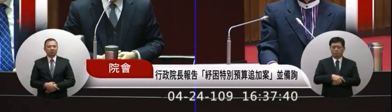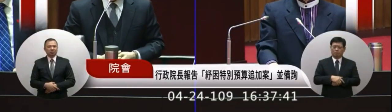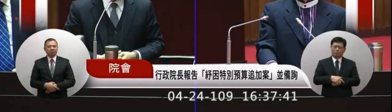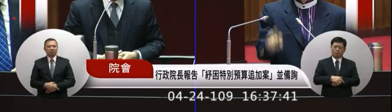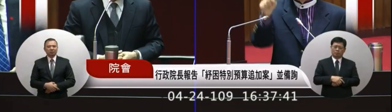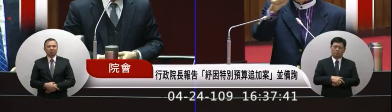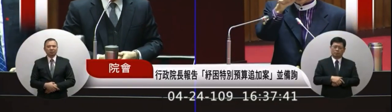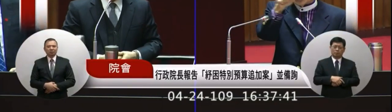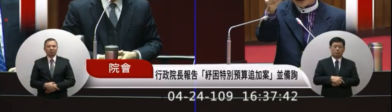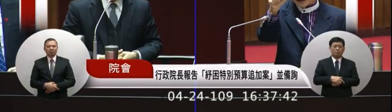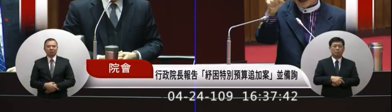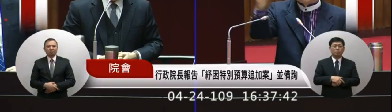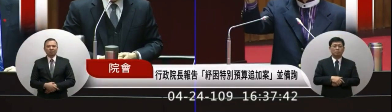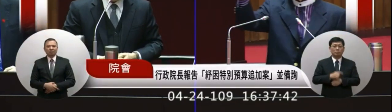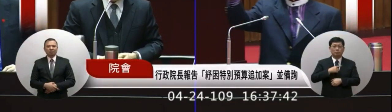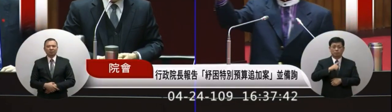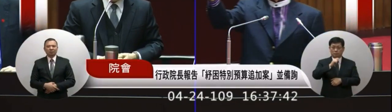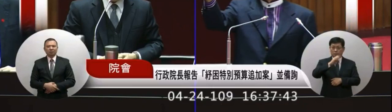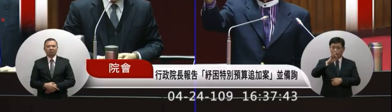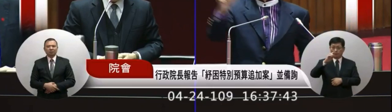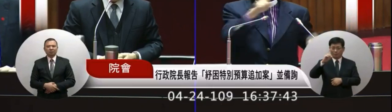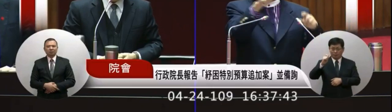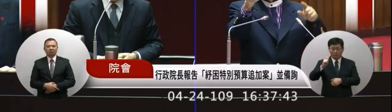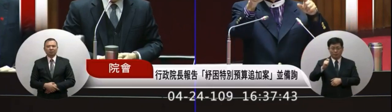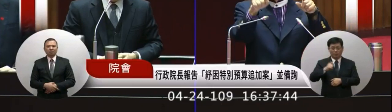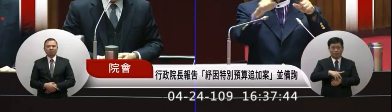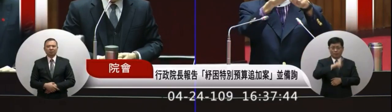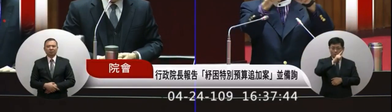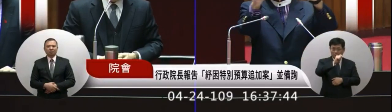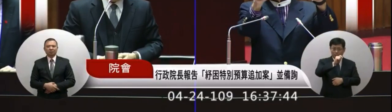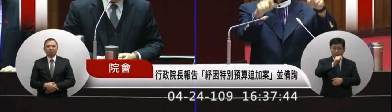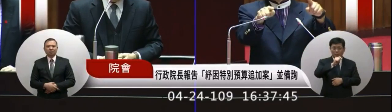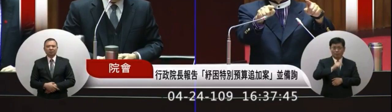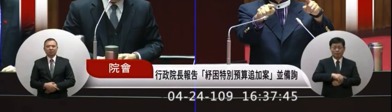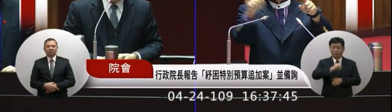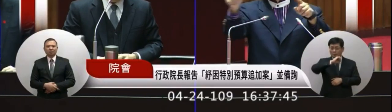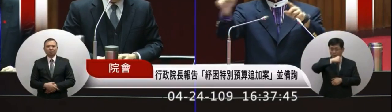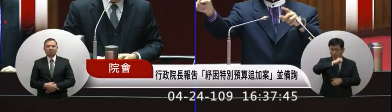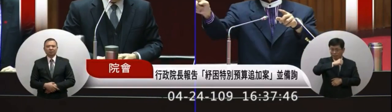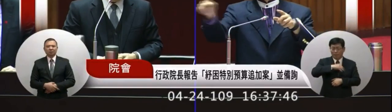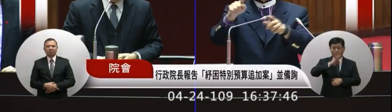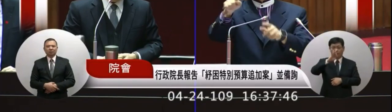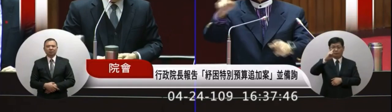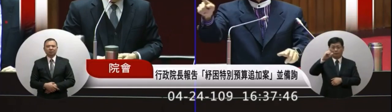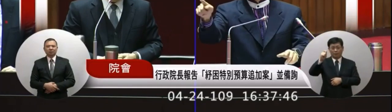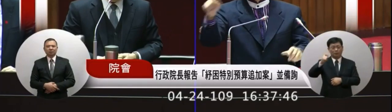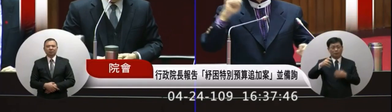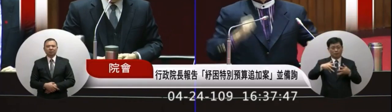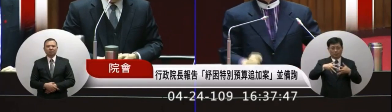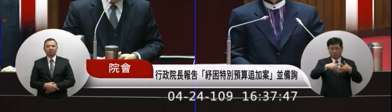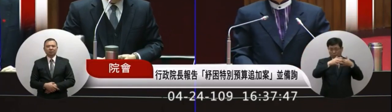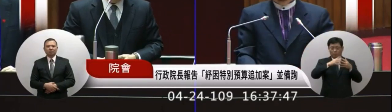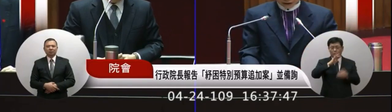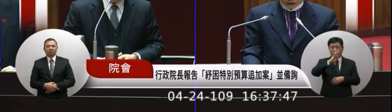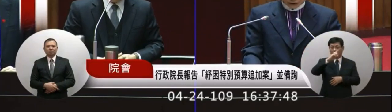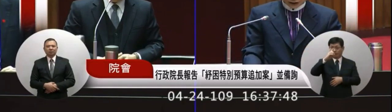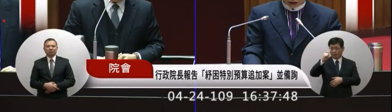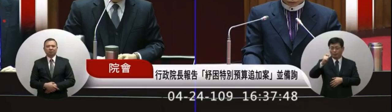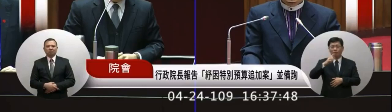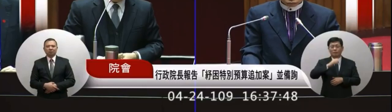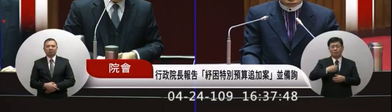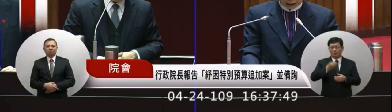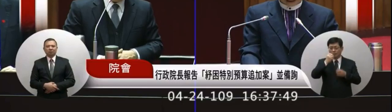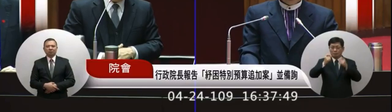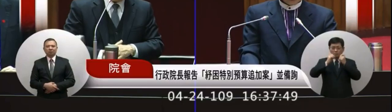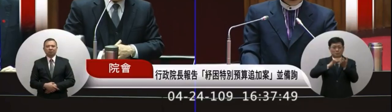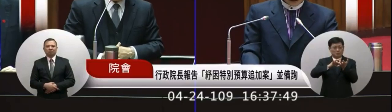哦。咱有一个叫 TFDA 啦 ，T 就是叫做台湾。FDA， 美国就是 FDA 嘛，哦，这个叫食